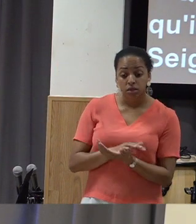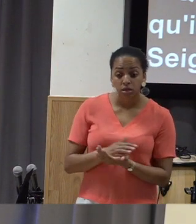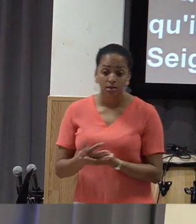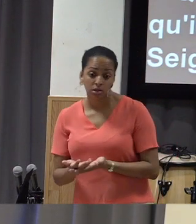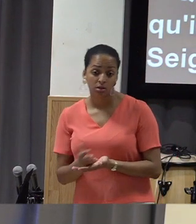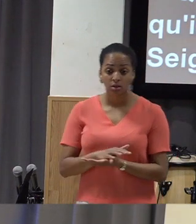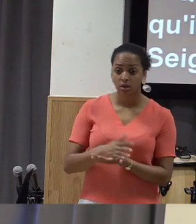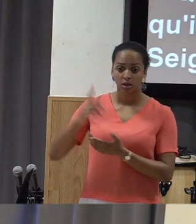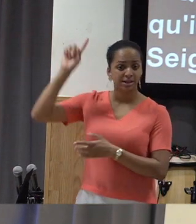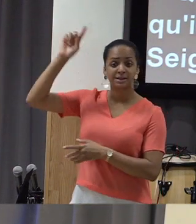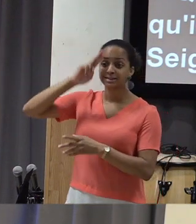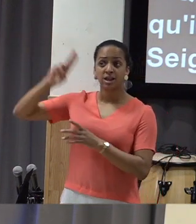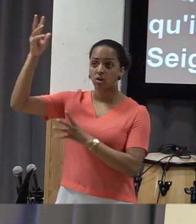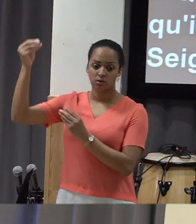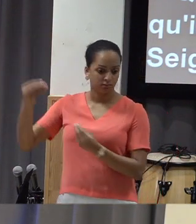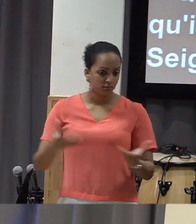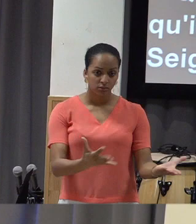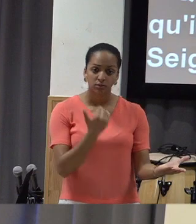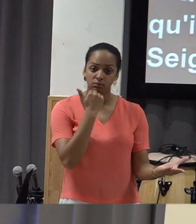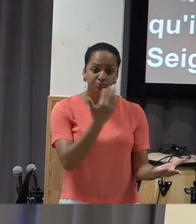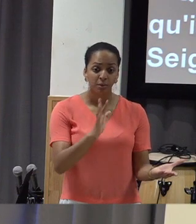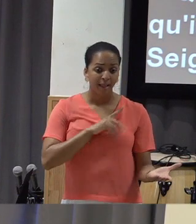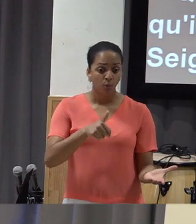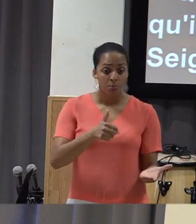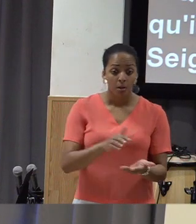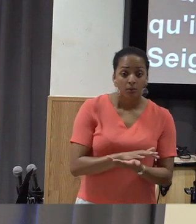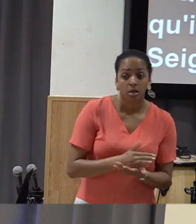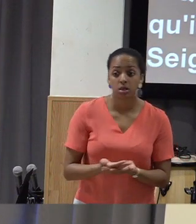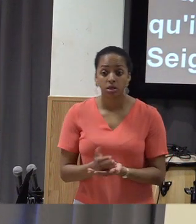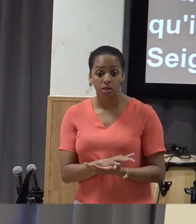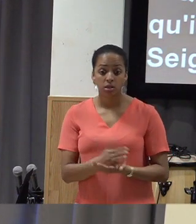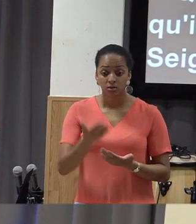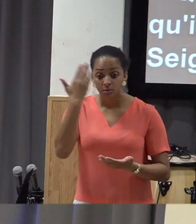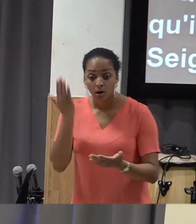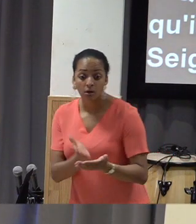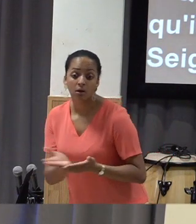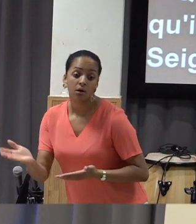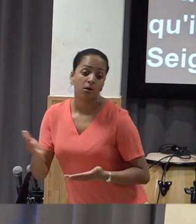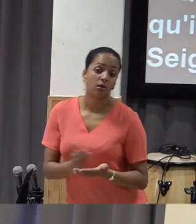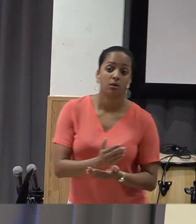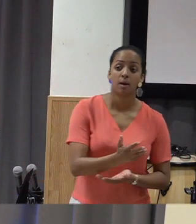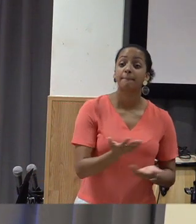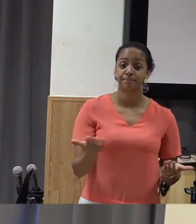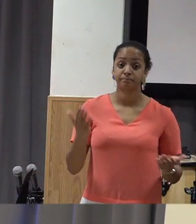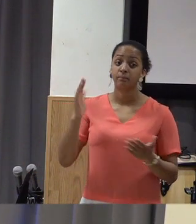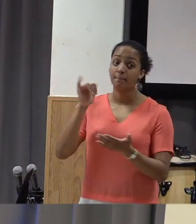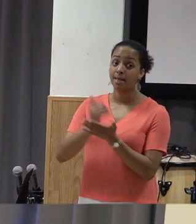Seigneur, c'est un homme irrésolu, inconstant dans toutes ses voies. Je dis Amen parce que c'est la parole de